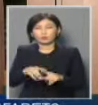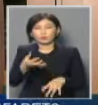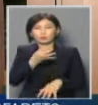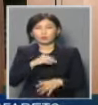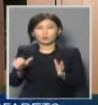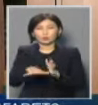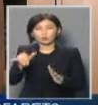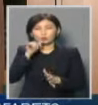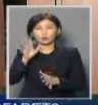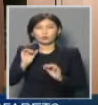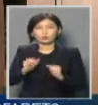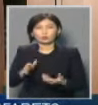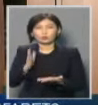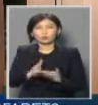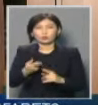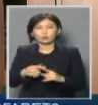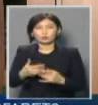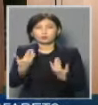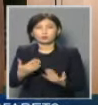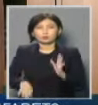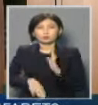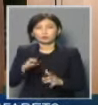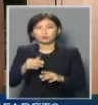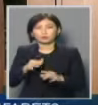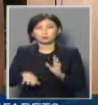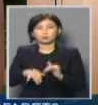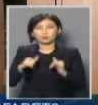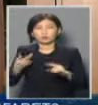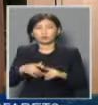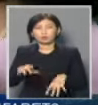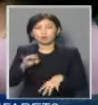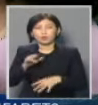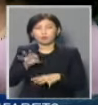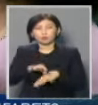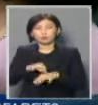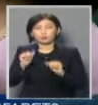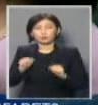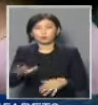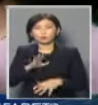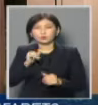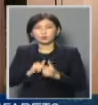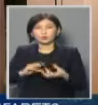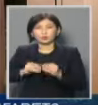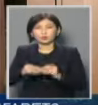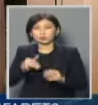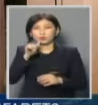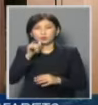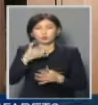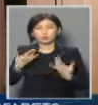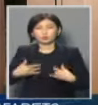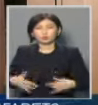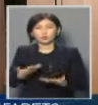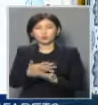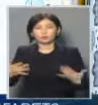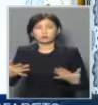использование электронной сигареты может привести к их обострению, а также к развитию онкологических заболеваний. Чаще всего курение приводит к повреждению